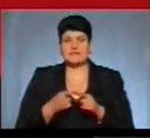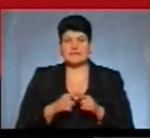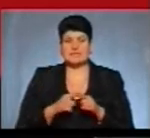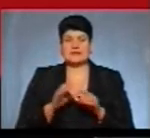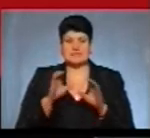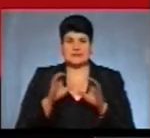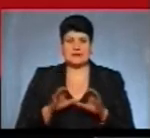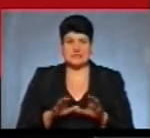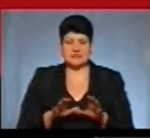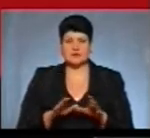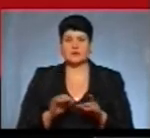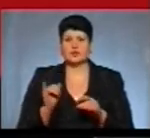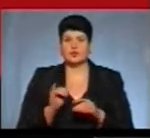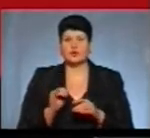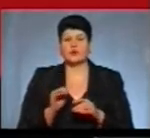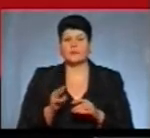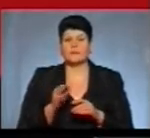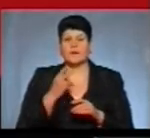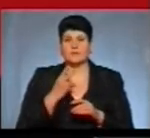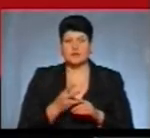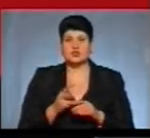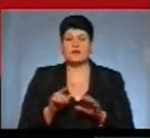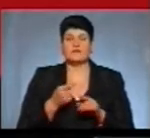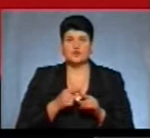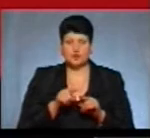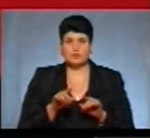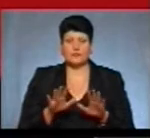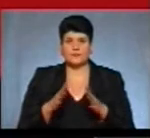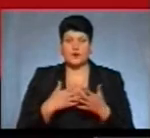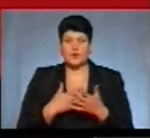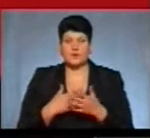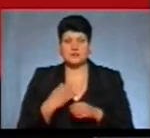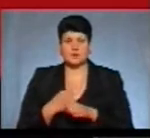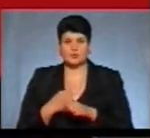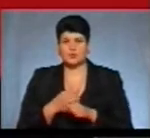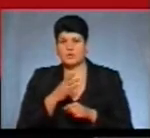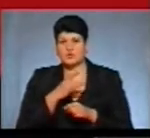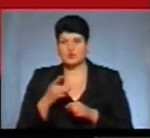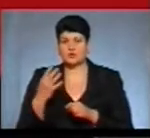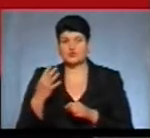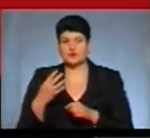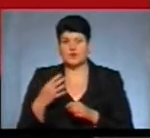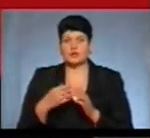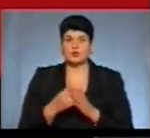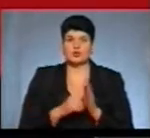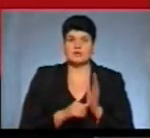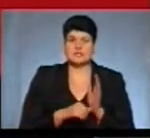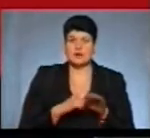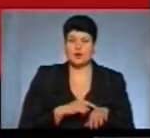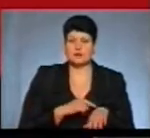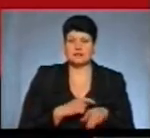статті, санкція статті передбачає в такому випадку громадські роботи на строк від 40 до 60 годин